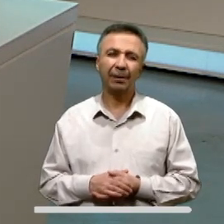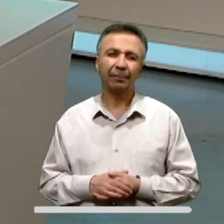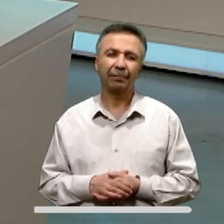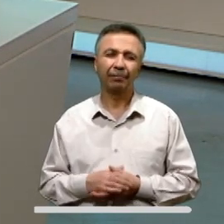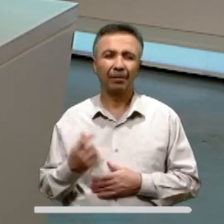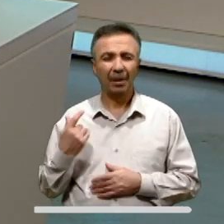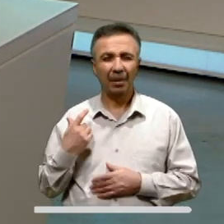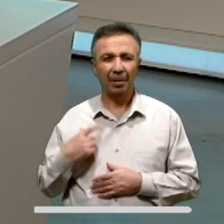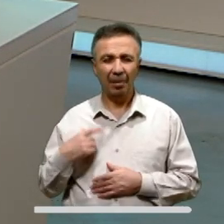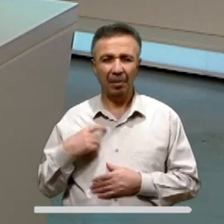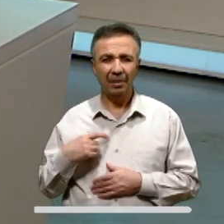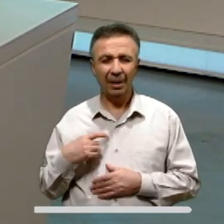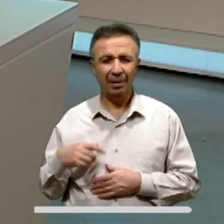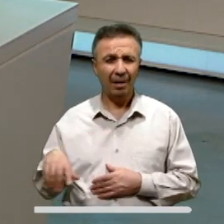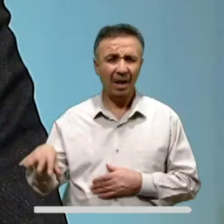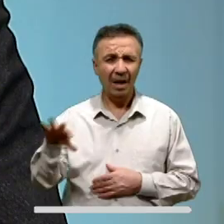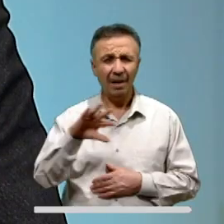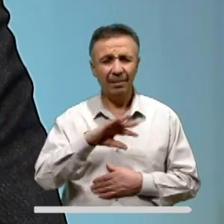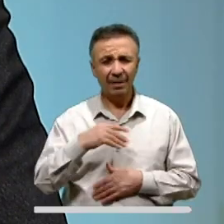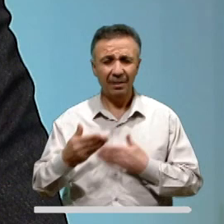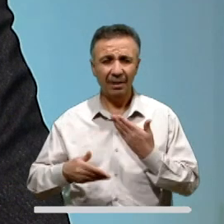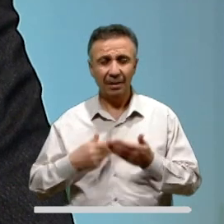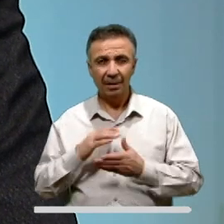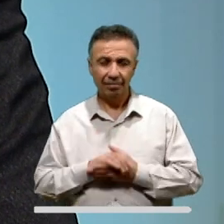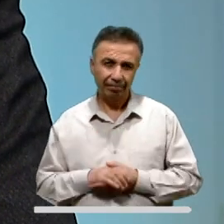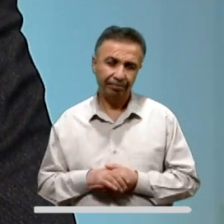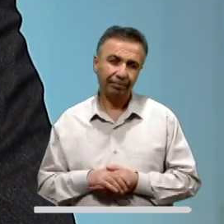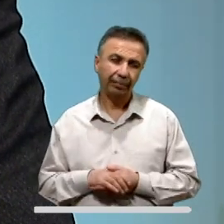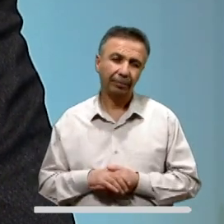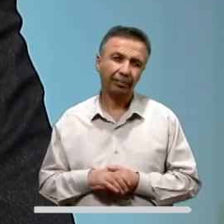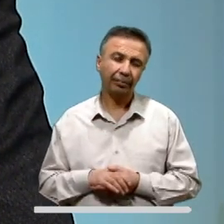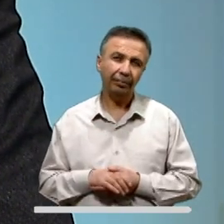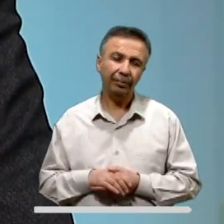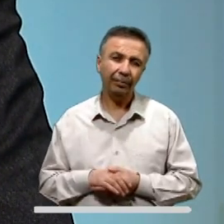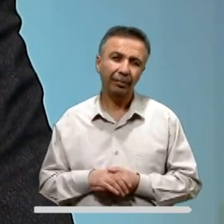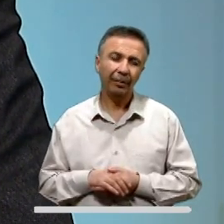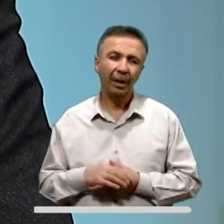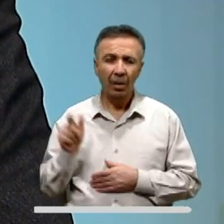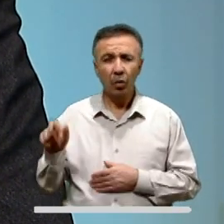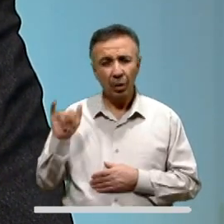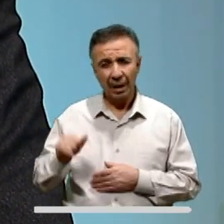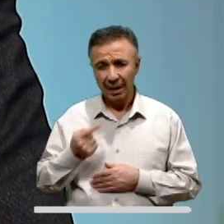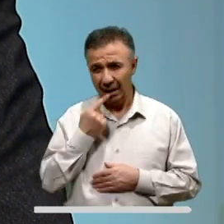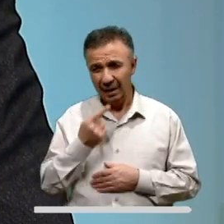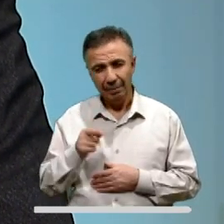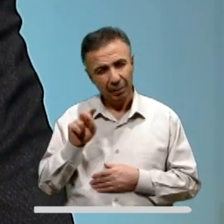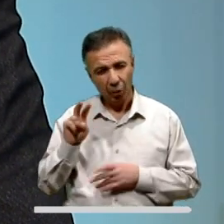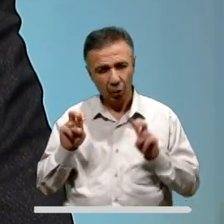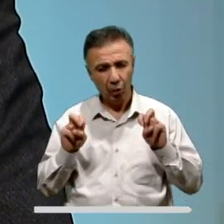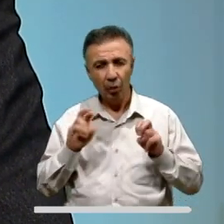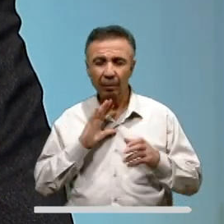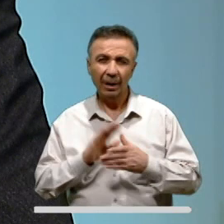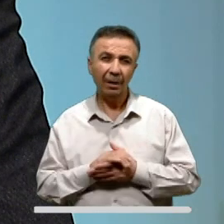Yani genel konuşalım. Evet, genel konuşalım. Burada malumunuz işte kul hakkı dediğimiz bir husus var.